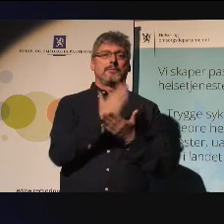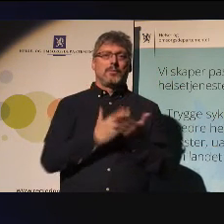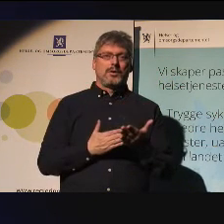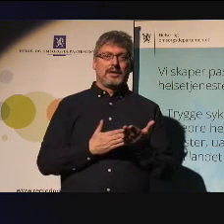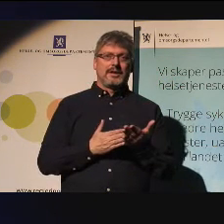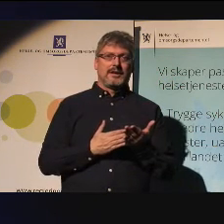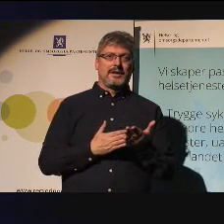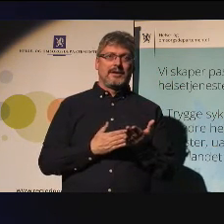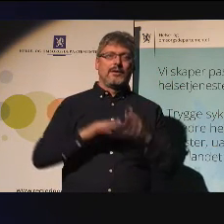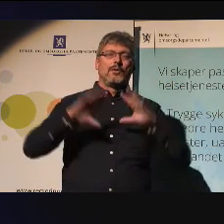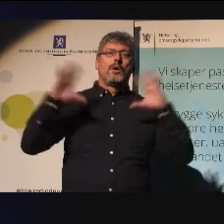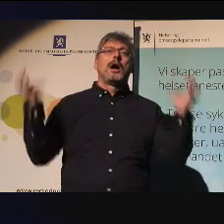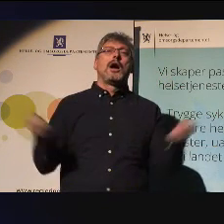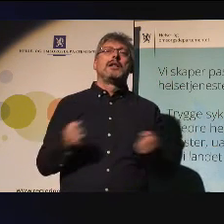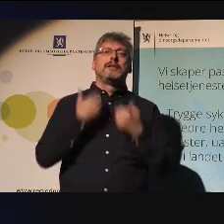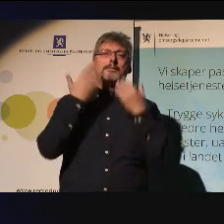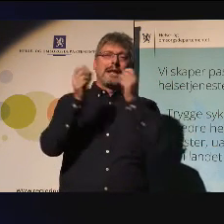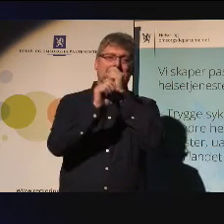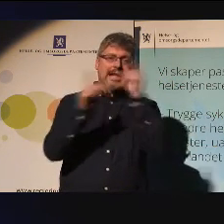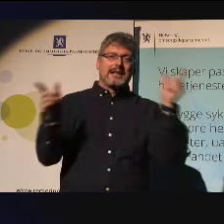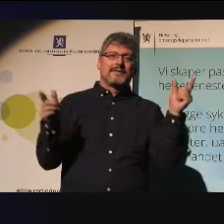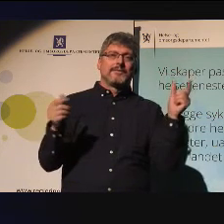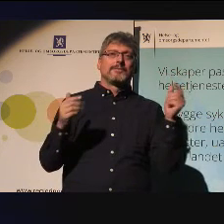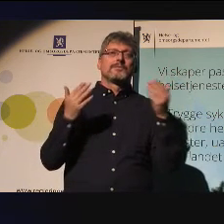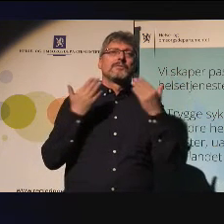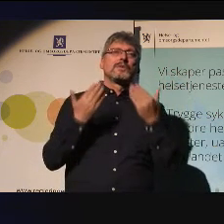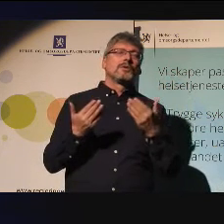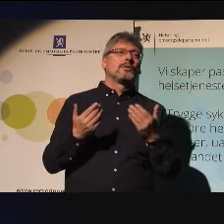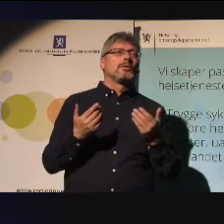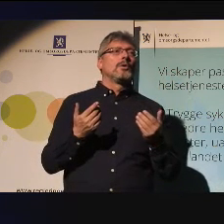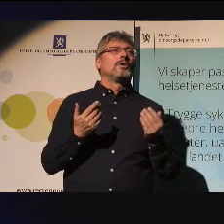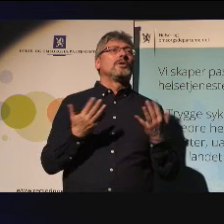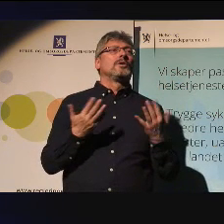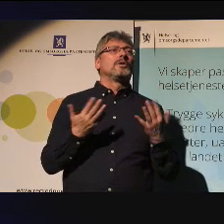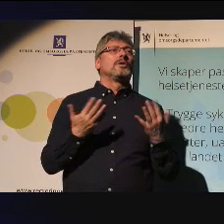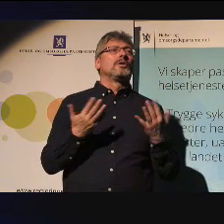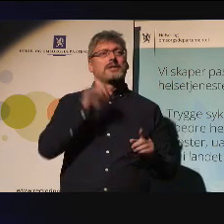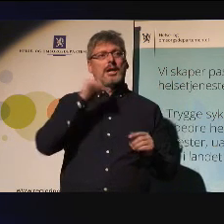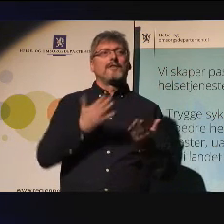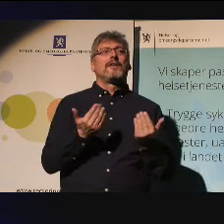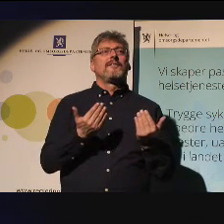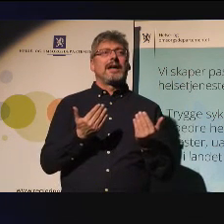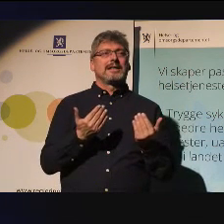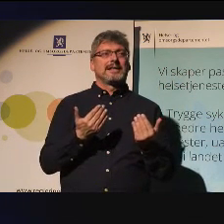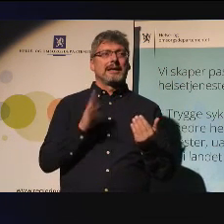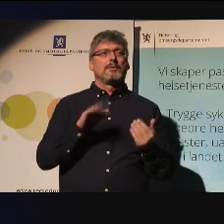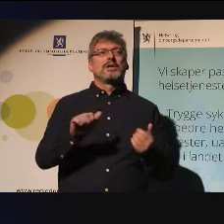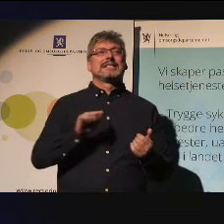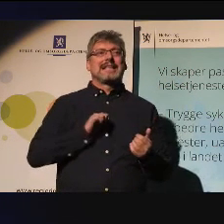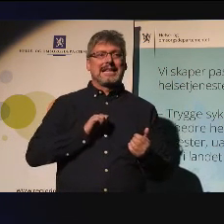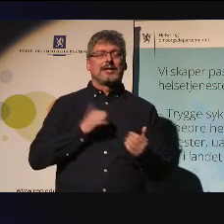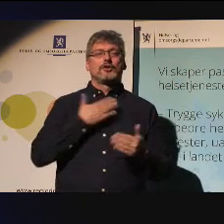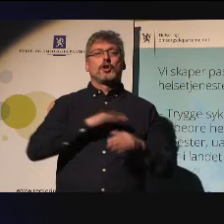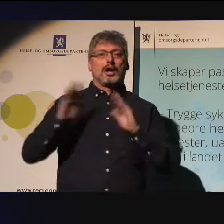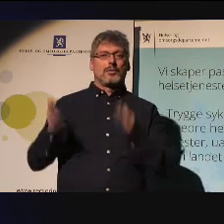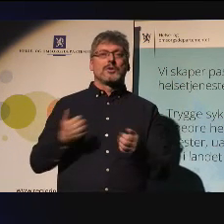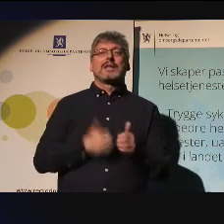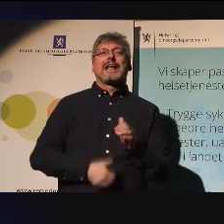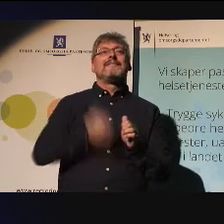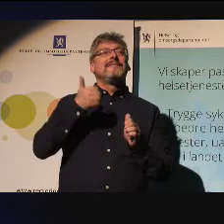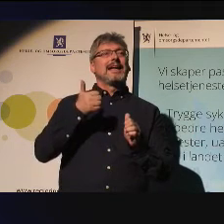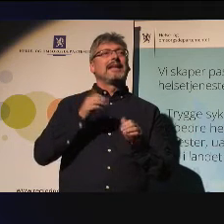og alle blir informert godt om hva pasienten kan forvente på sitt sykehus. Dette er et viktig skritt